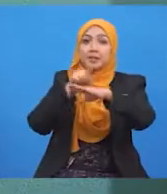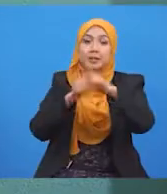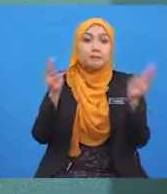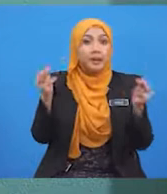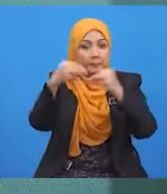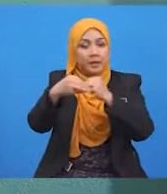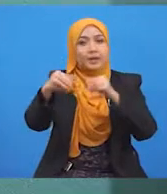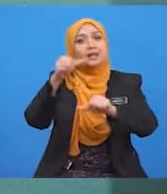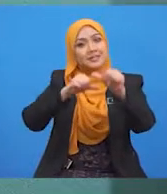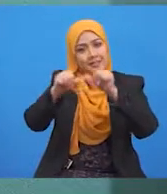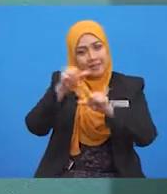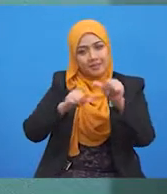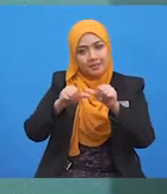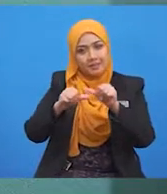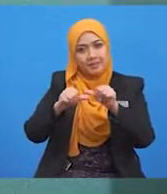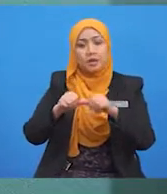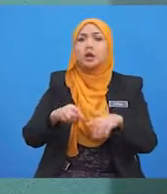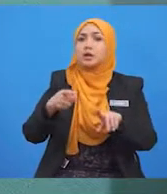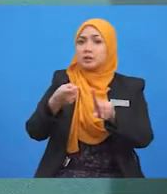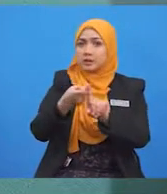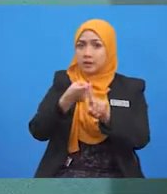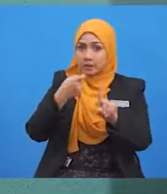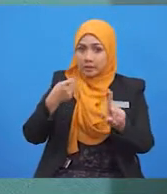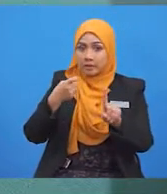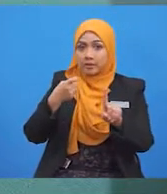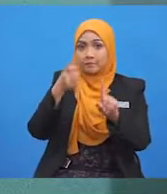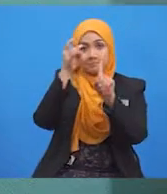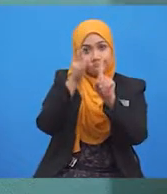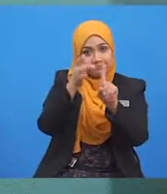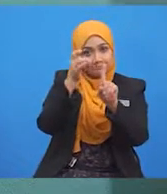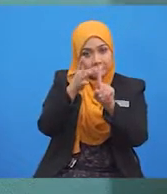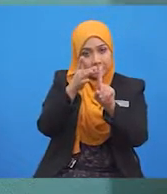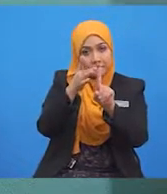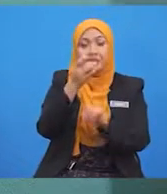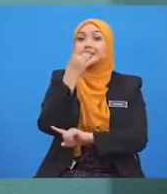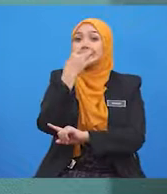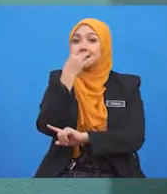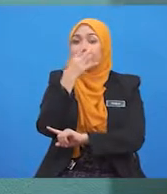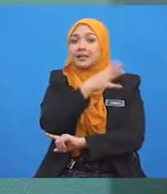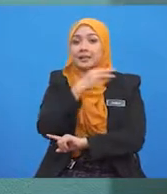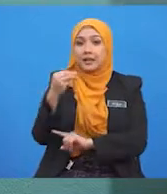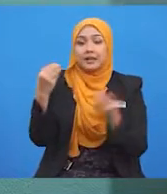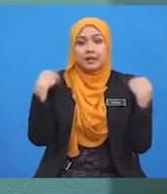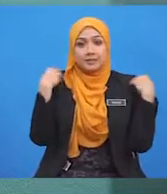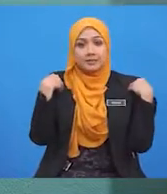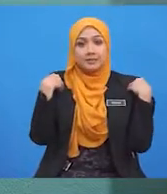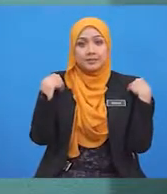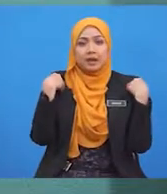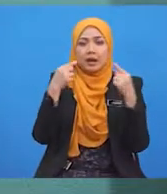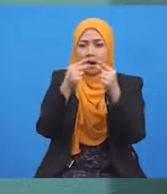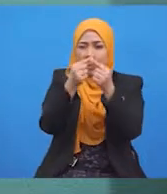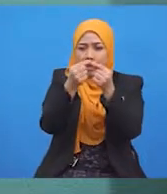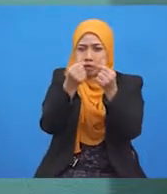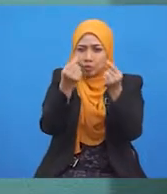iya diperbuat daripada kacer dan mempunyai cium yang halus di